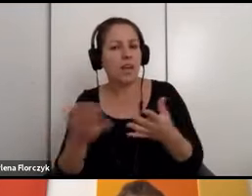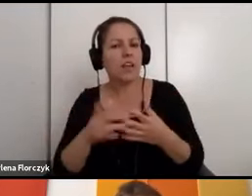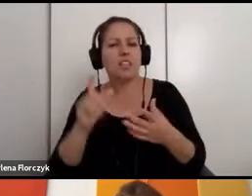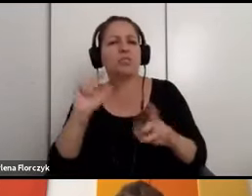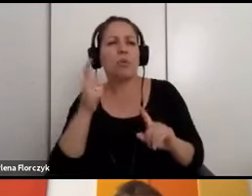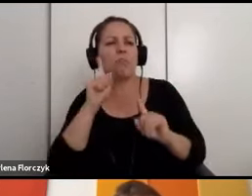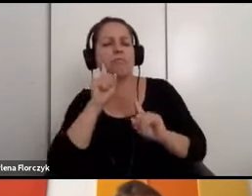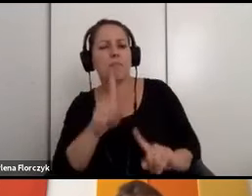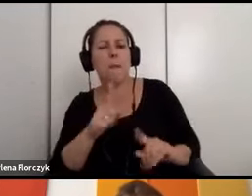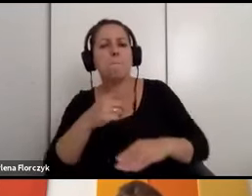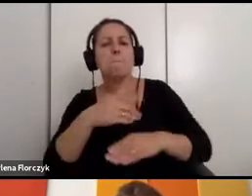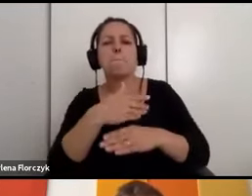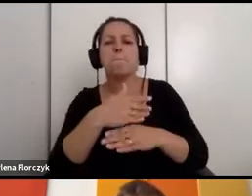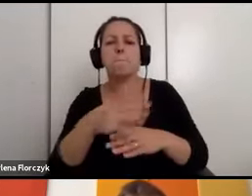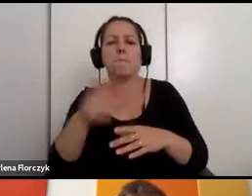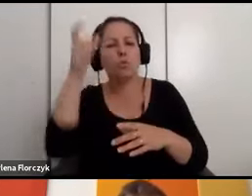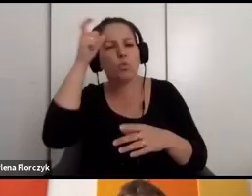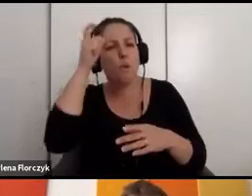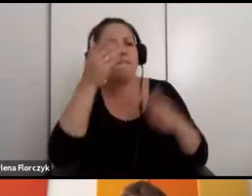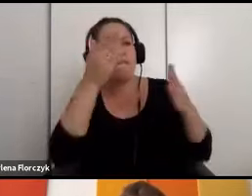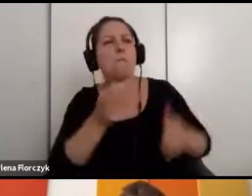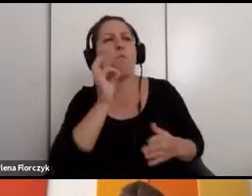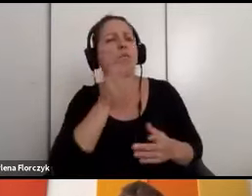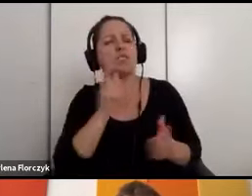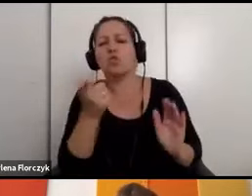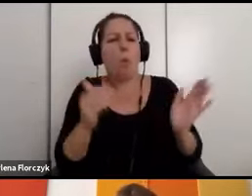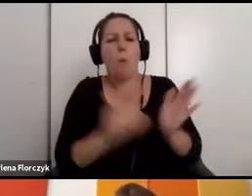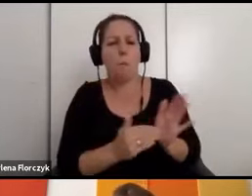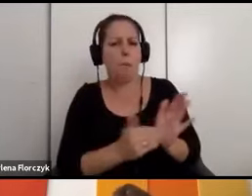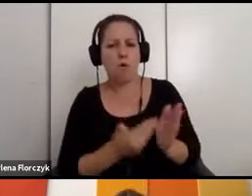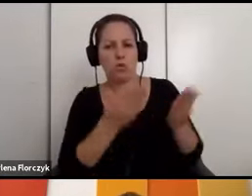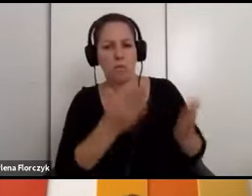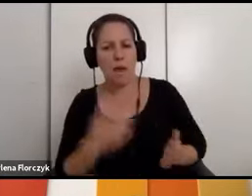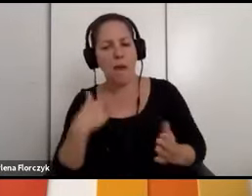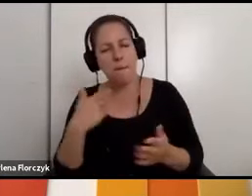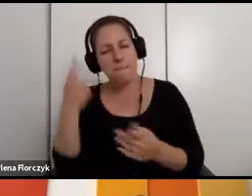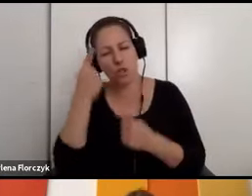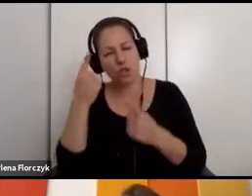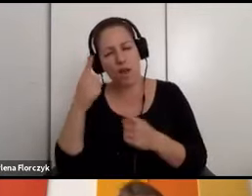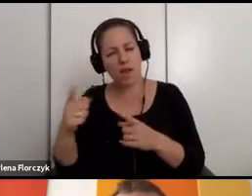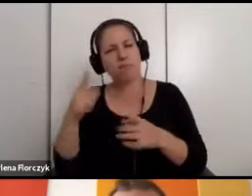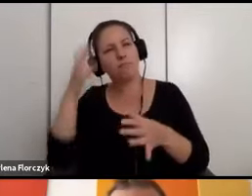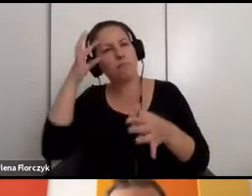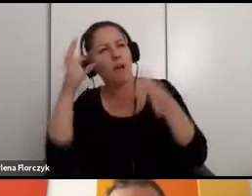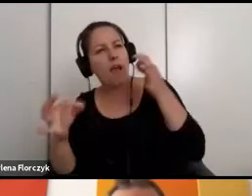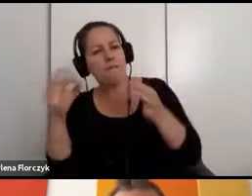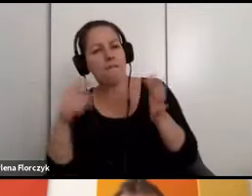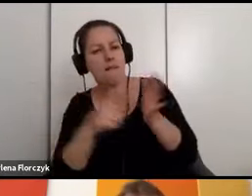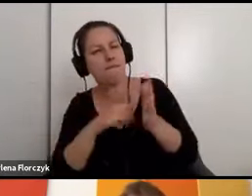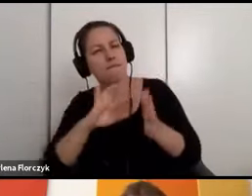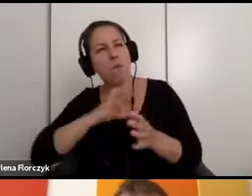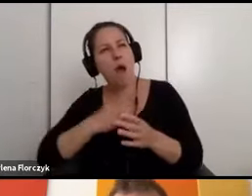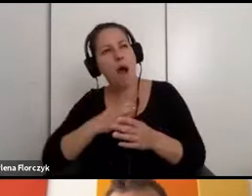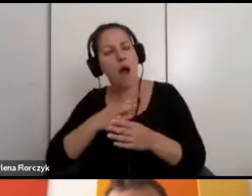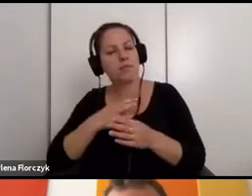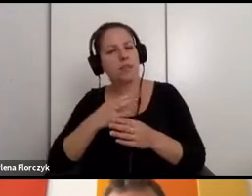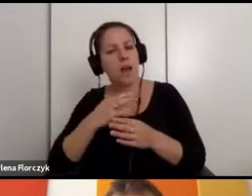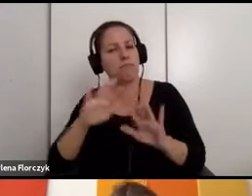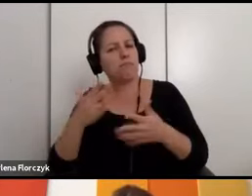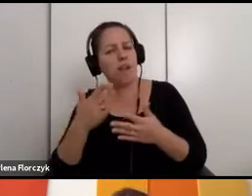tak naprawdę młodemu człowiekowi jest potrzebne i myślę sobie, że dobrze jest wyjść od takiej refleksji własnej,